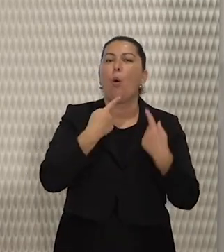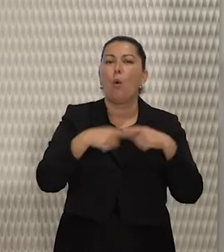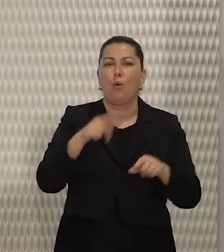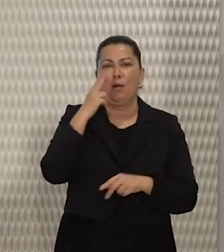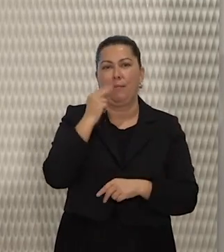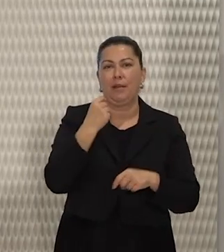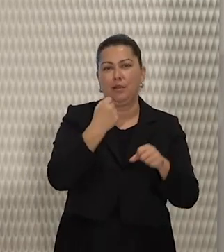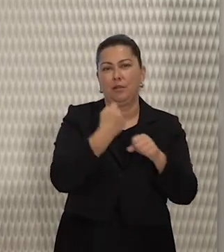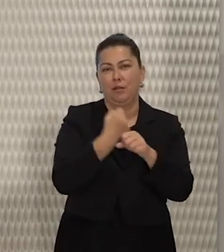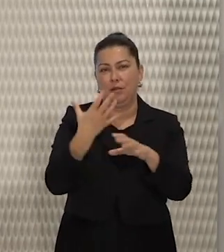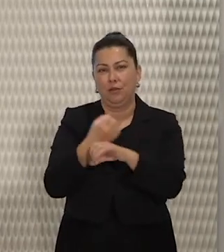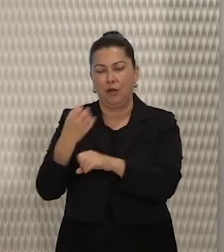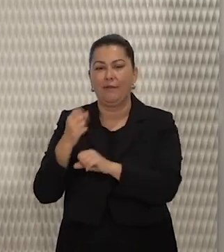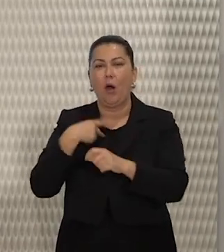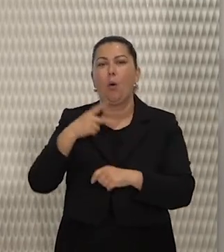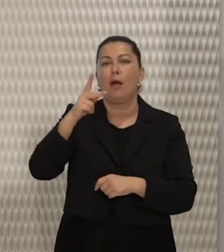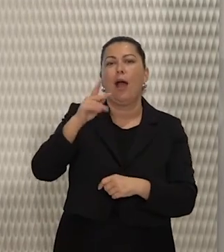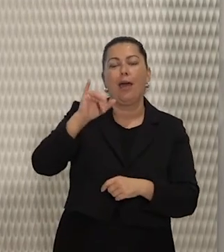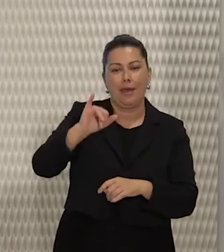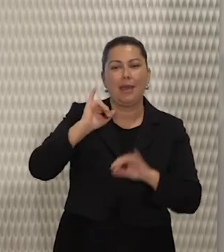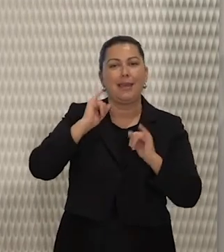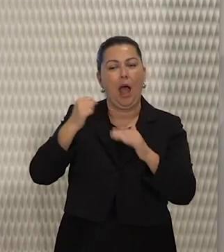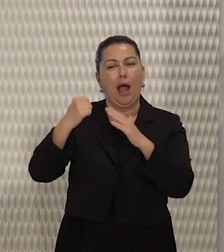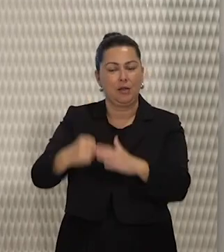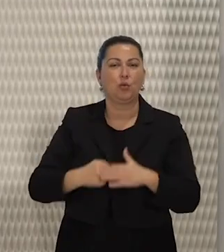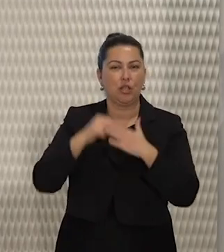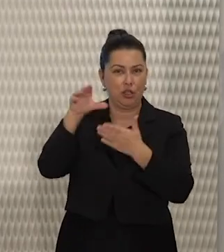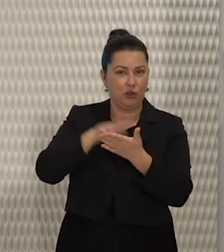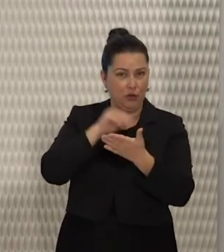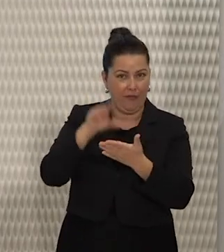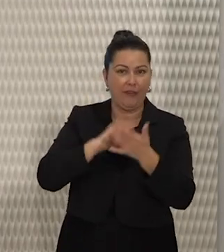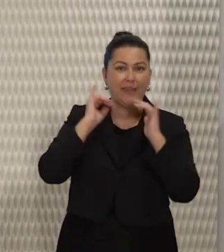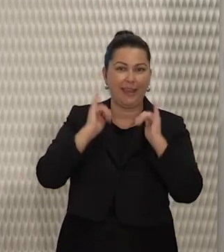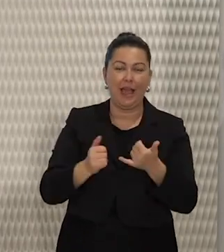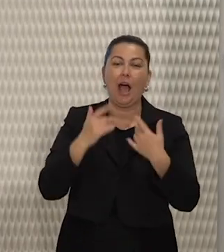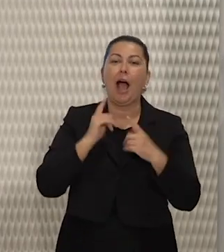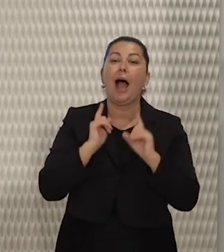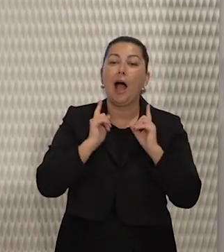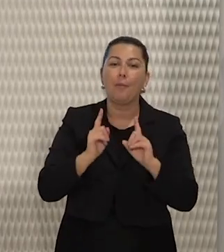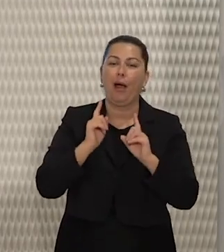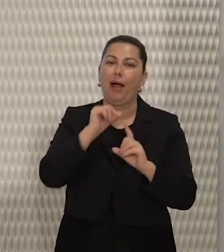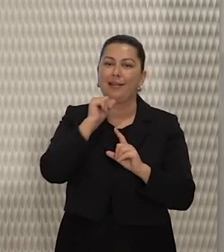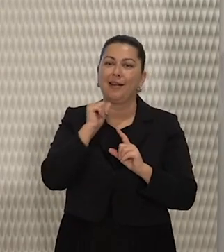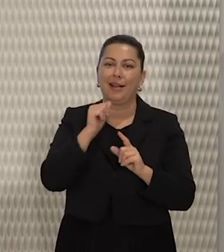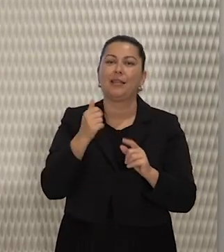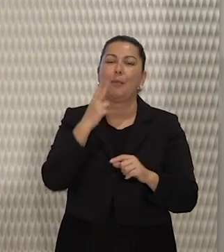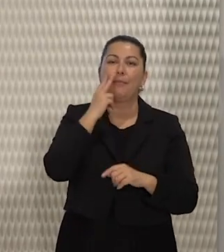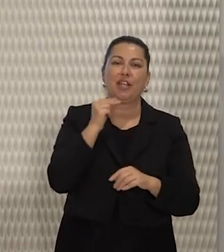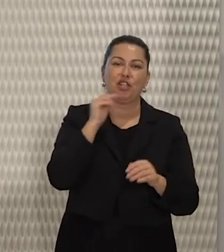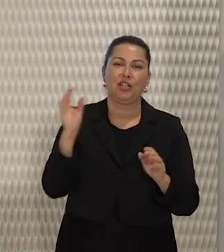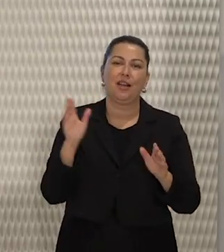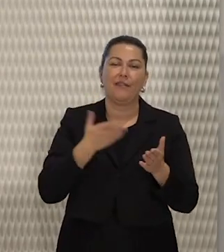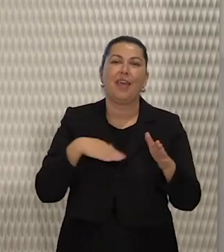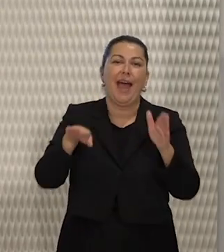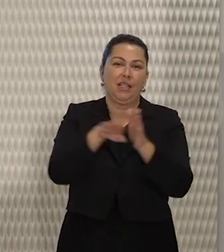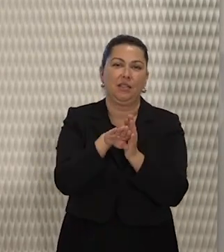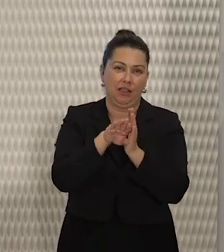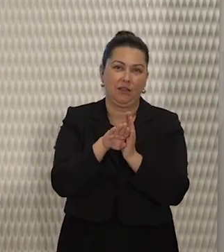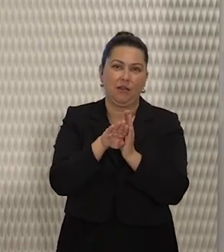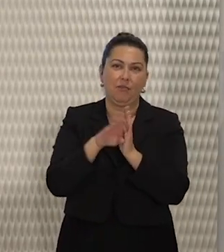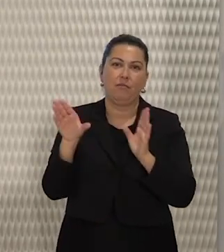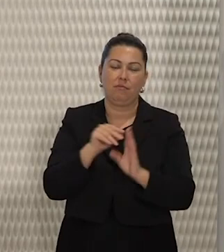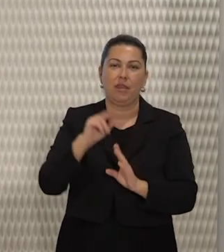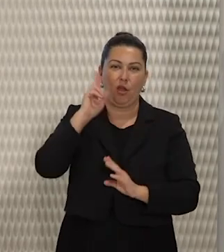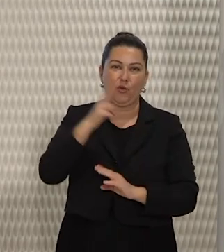sondern die KI bestmöglich als Unterstützung einzusetzen, aber keinesfalls irgendwelche Menschen zu ersetzen. Ich glaube, das ist,